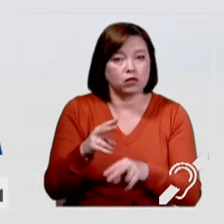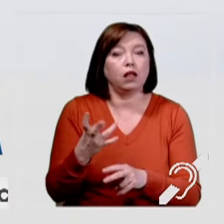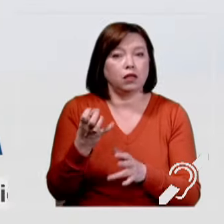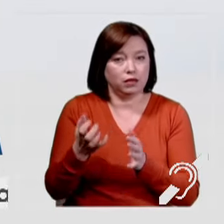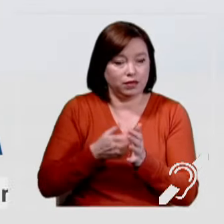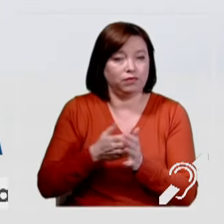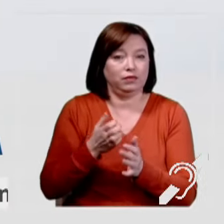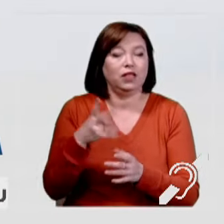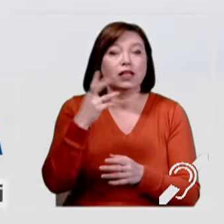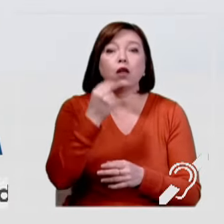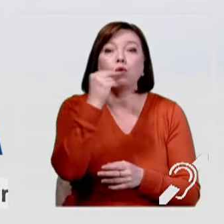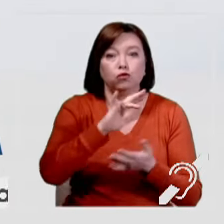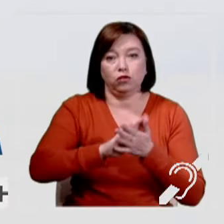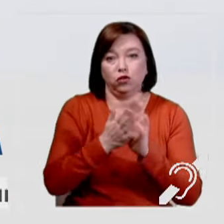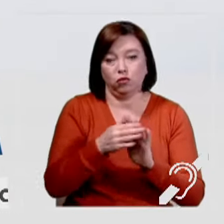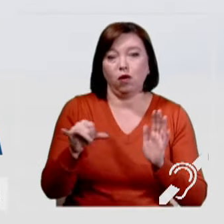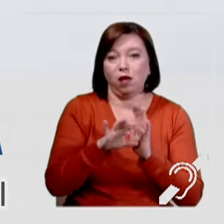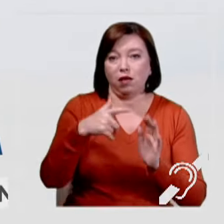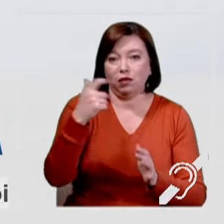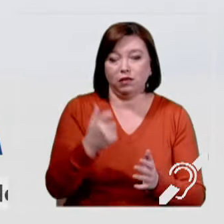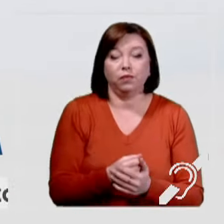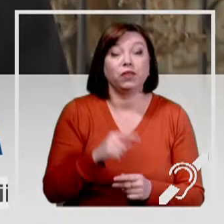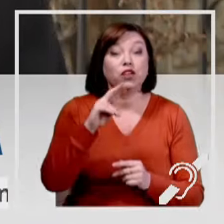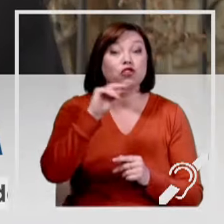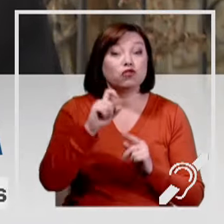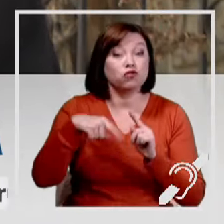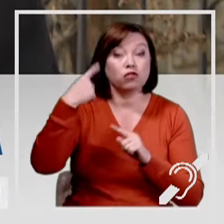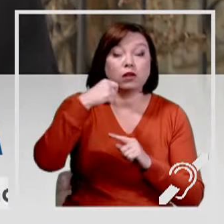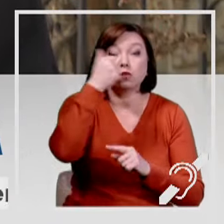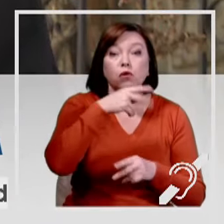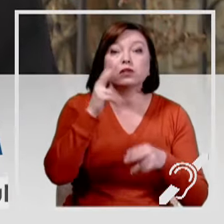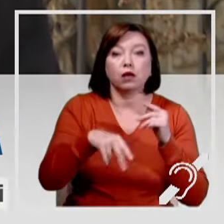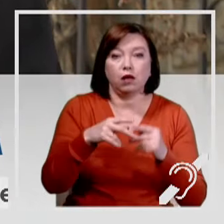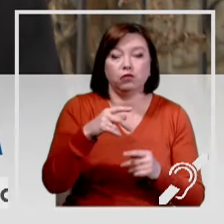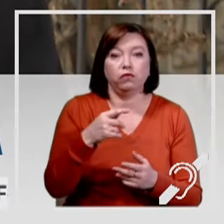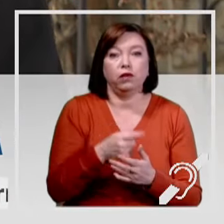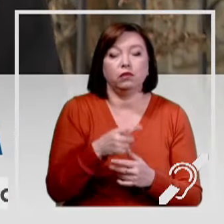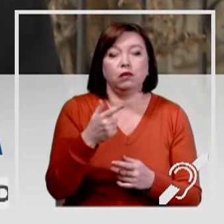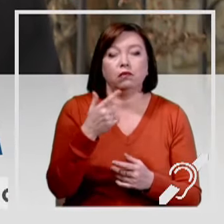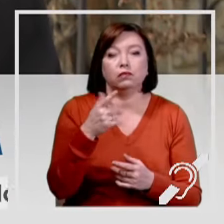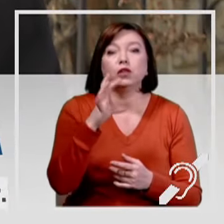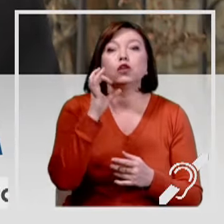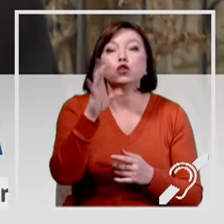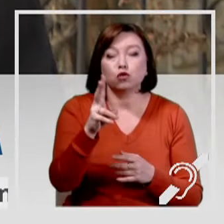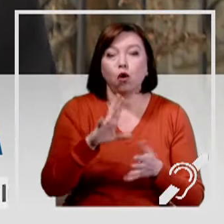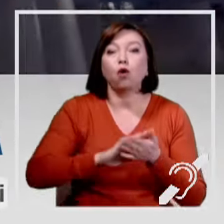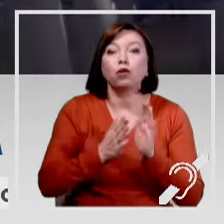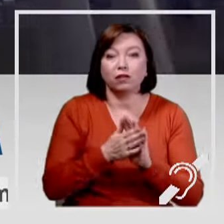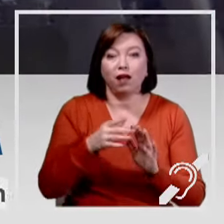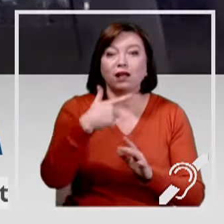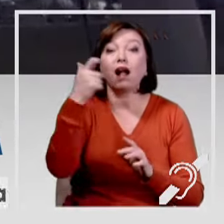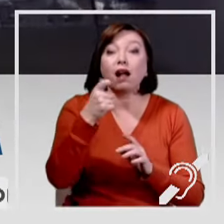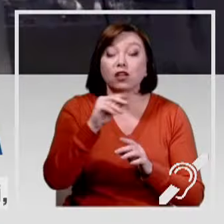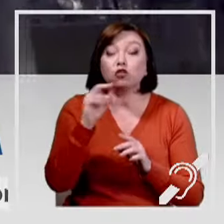spori reziliența energetică a Republicii Moldova. Peste un an expiră contractul de tranzit a gazelor rusești prin Ucraina.